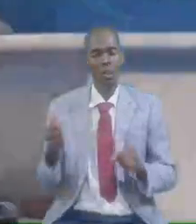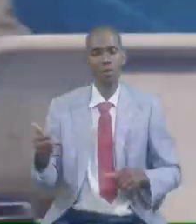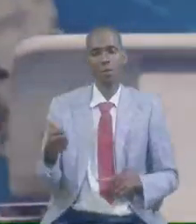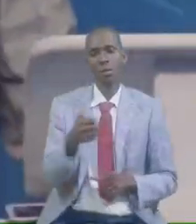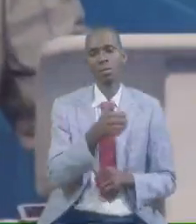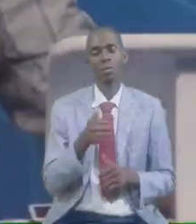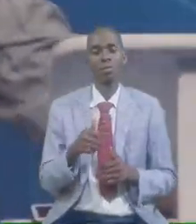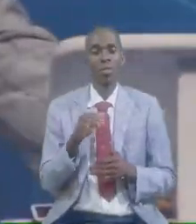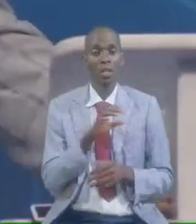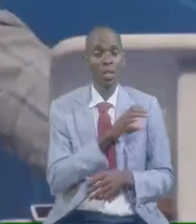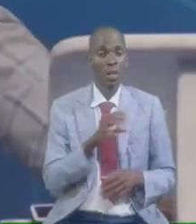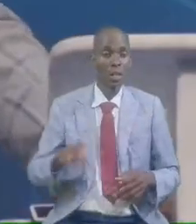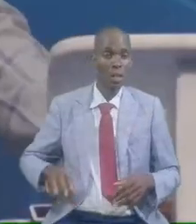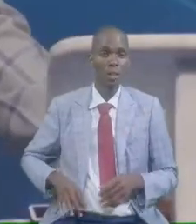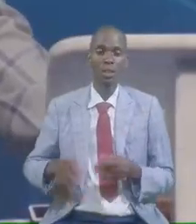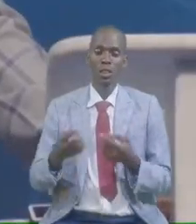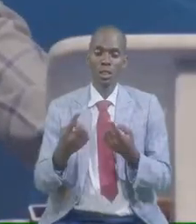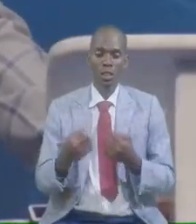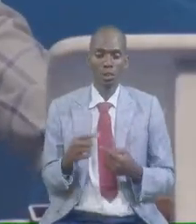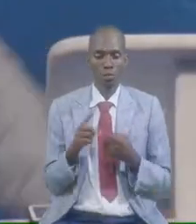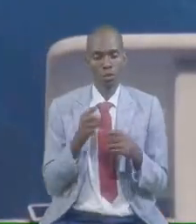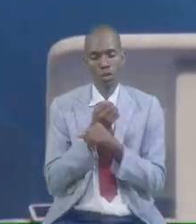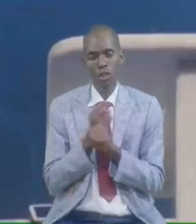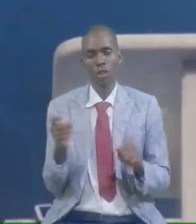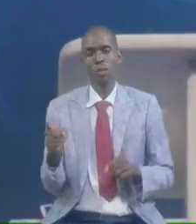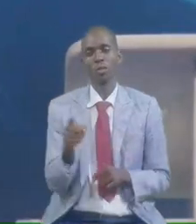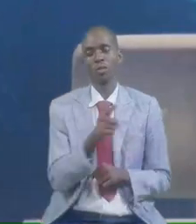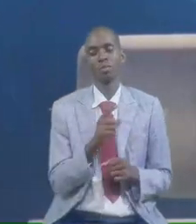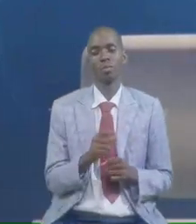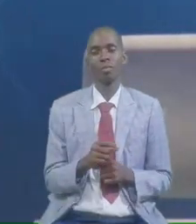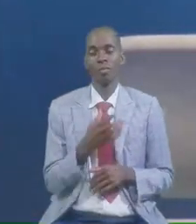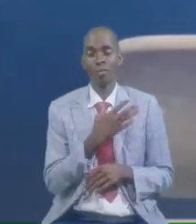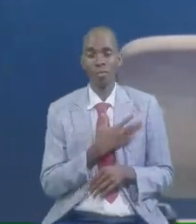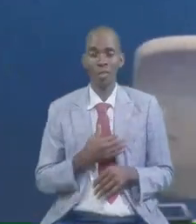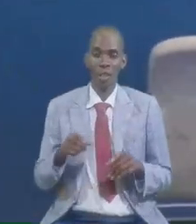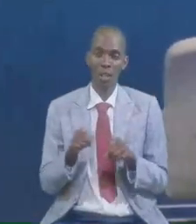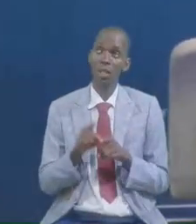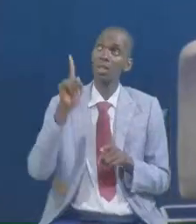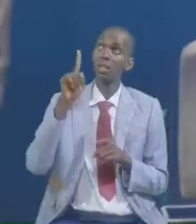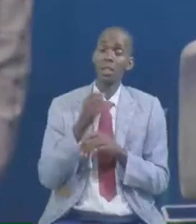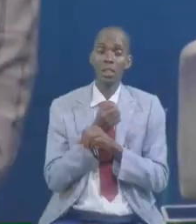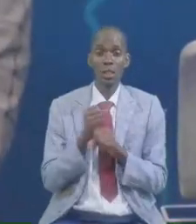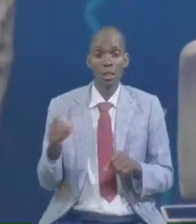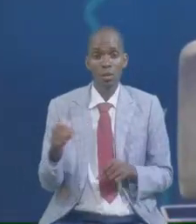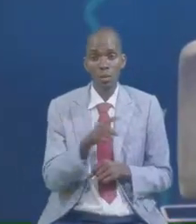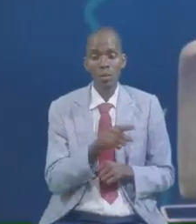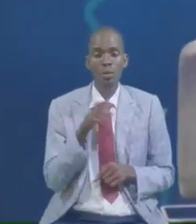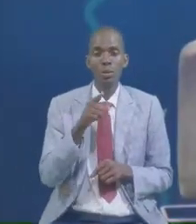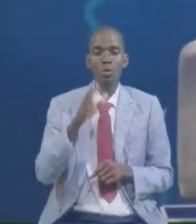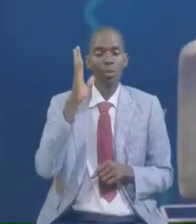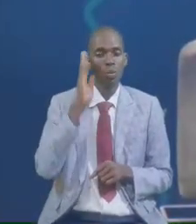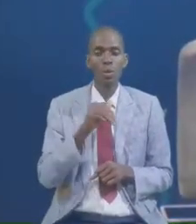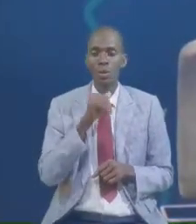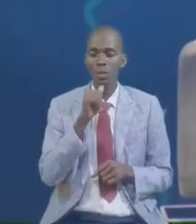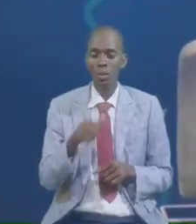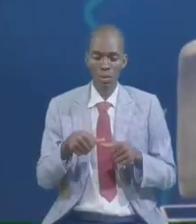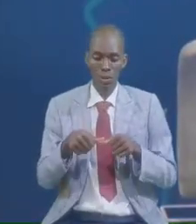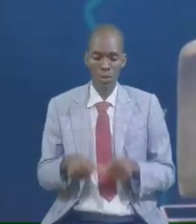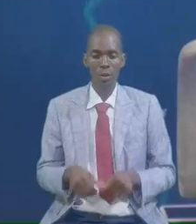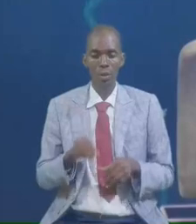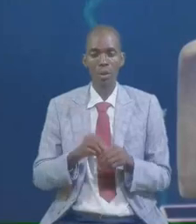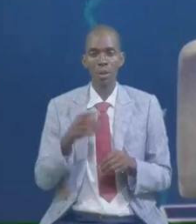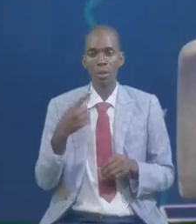Sauvez-vous. Christ est venu vous sauver. Et comme il te sauve, tu ne vas pas demeurer dans